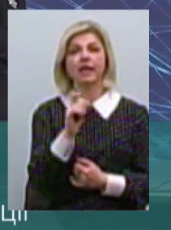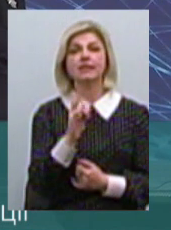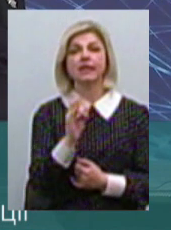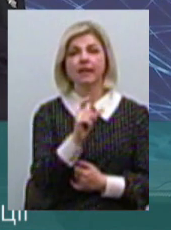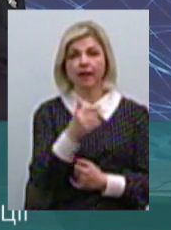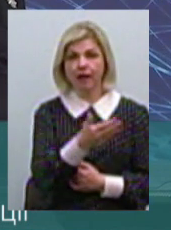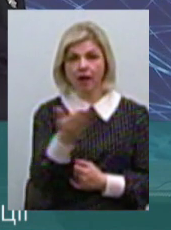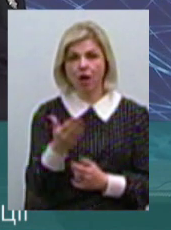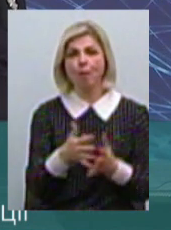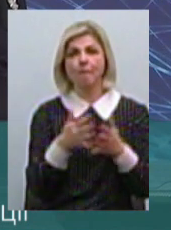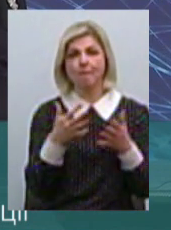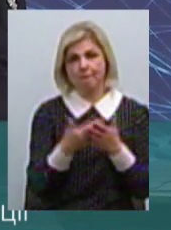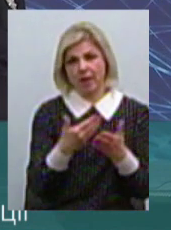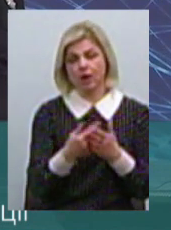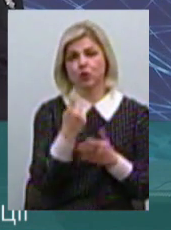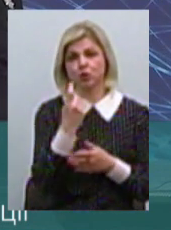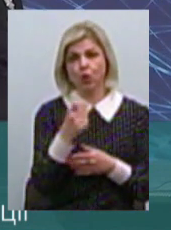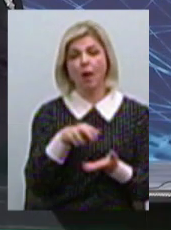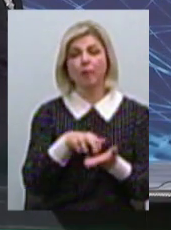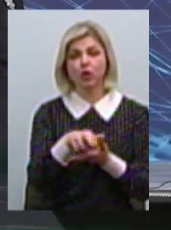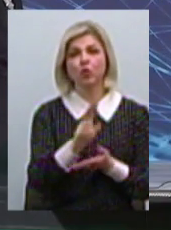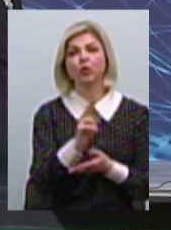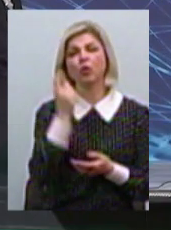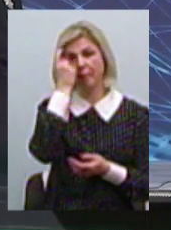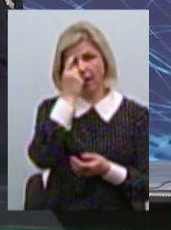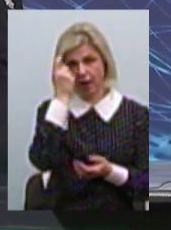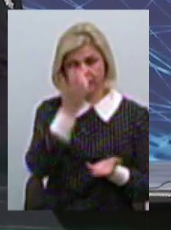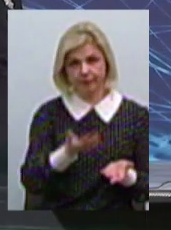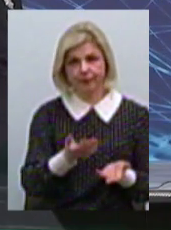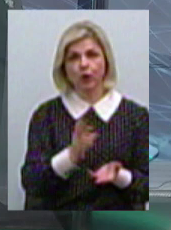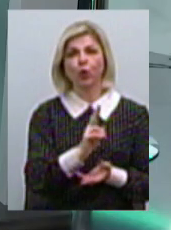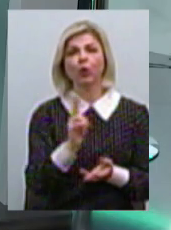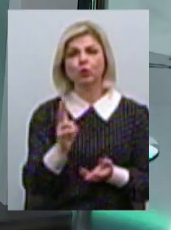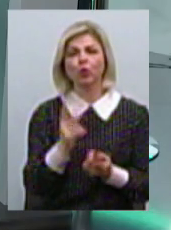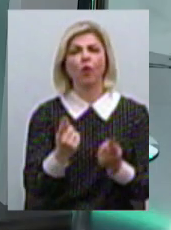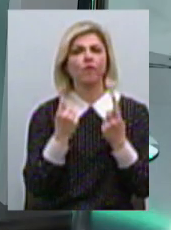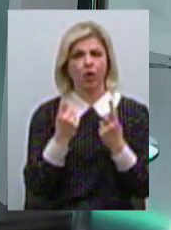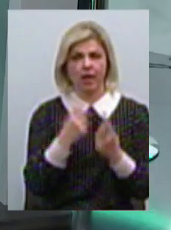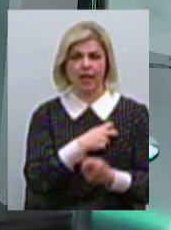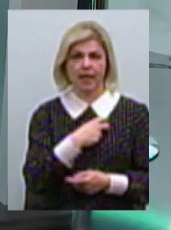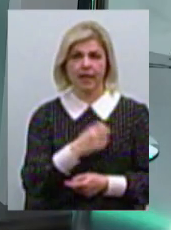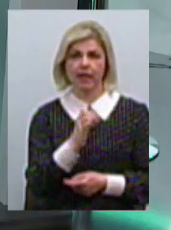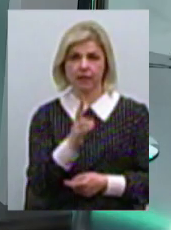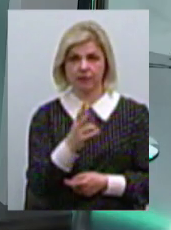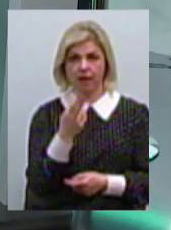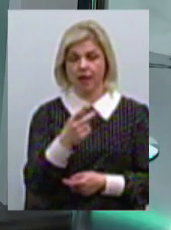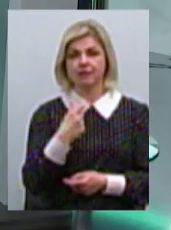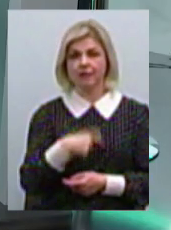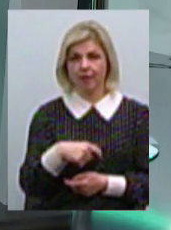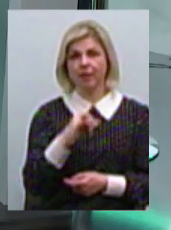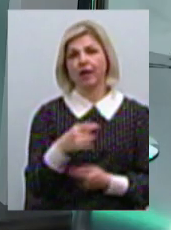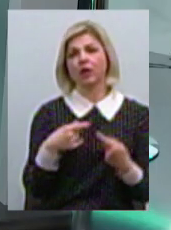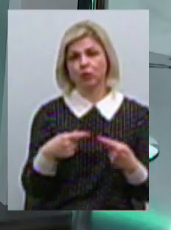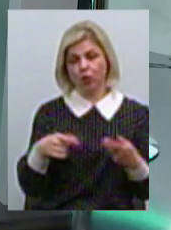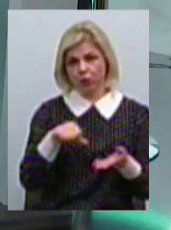біля сотні – це ті пішоходи, які в стані алкогольного сп'яніння, які створюючи великий ризик як для себе, так і для інших